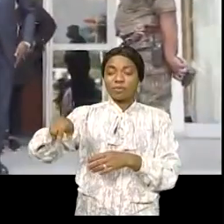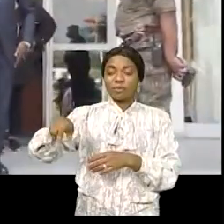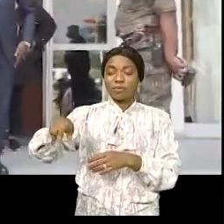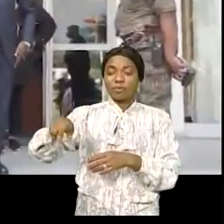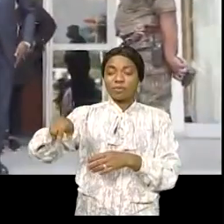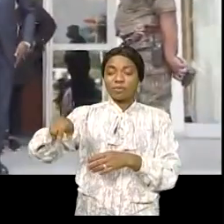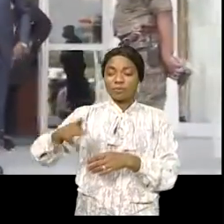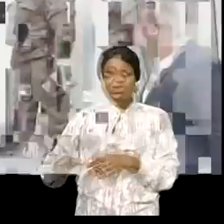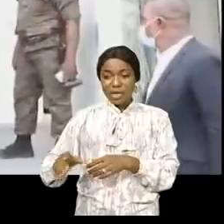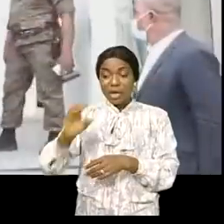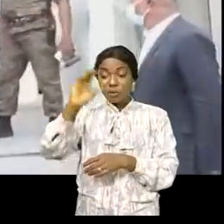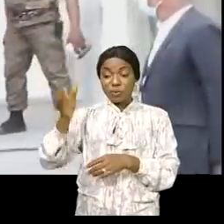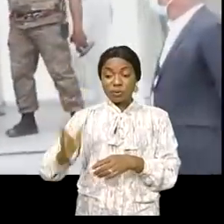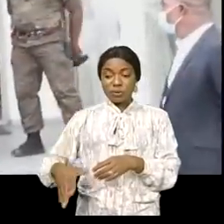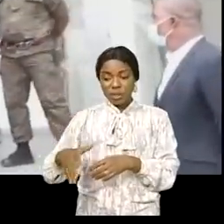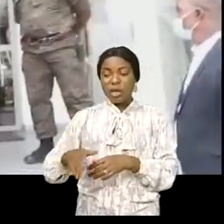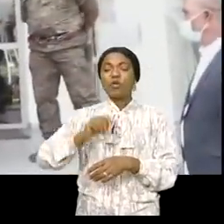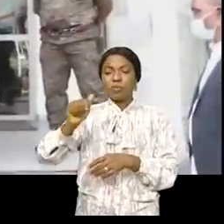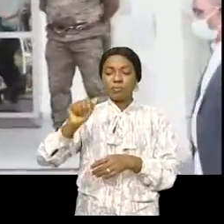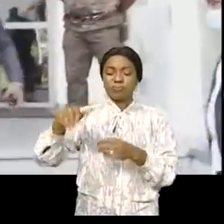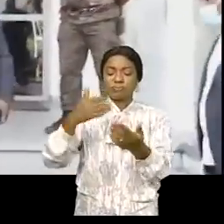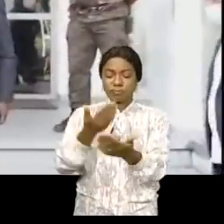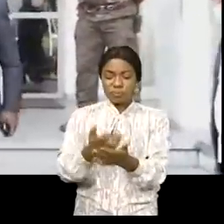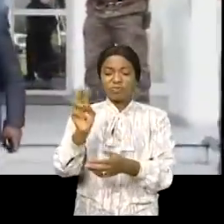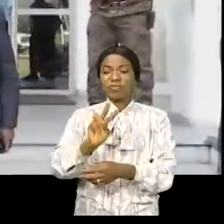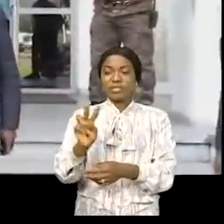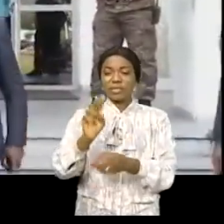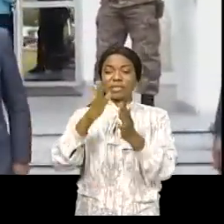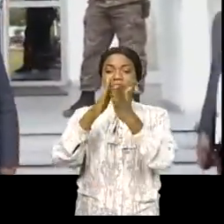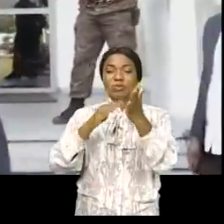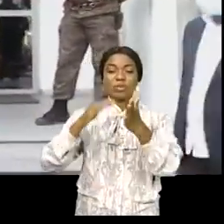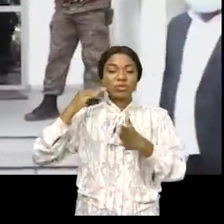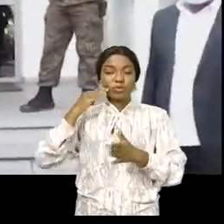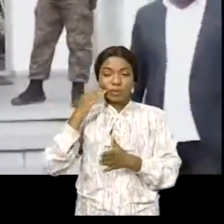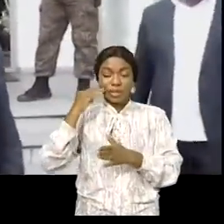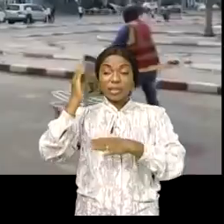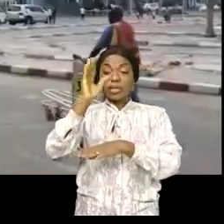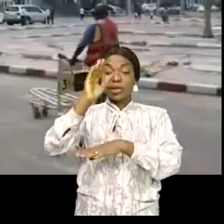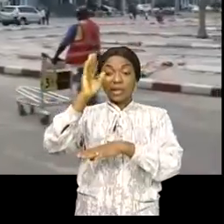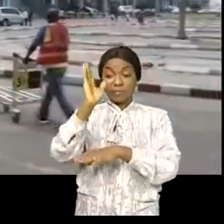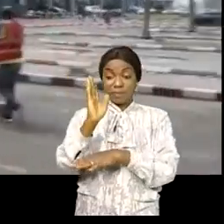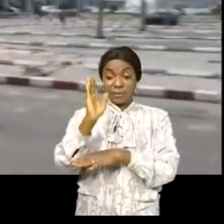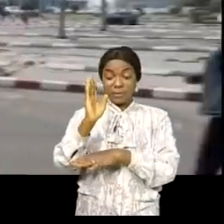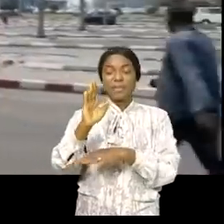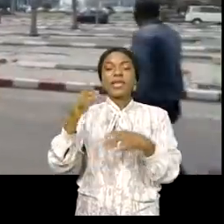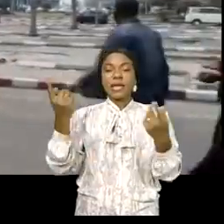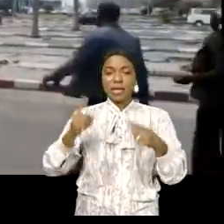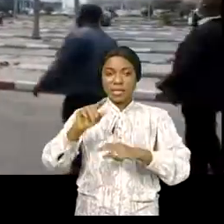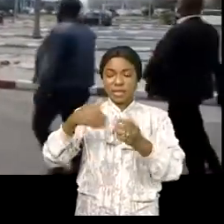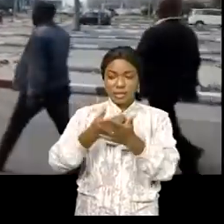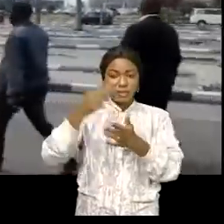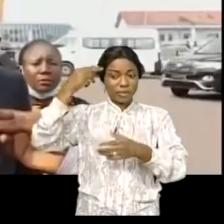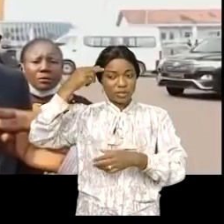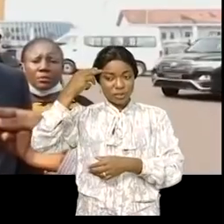Nkulubi, a foulé le sol congolais ce vendredi 18 juin 2021 dans les après-midi via l'aéroport international